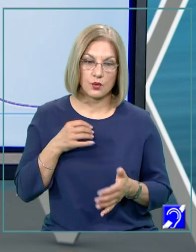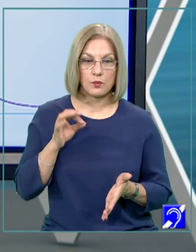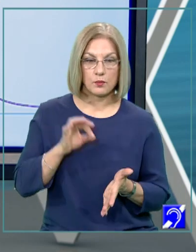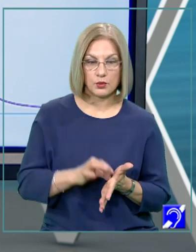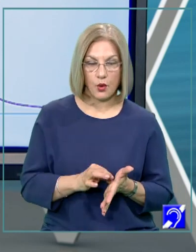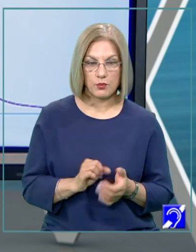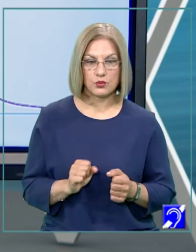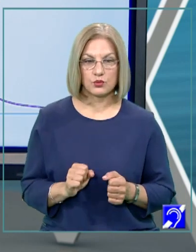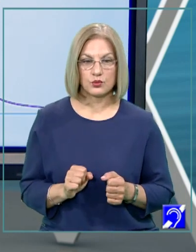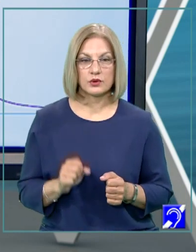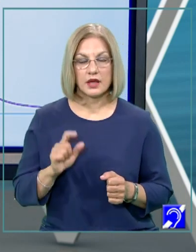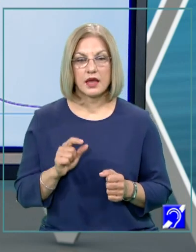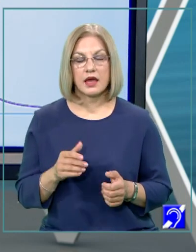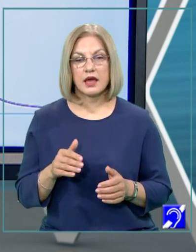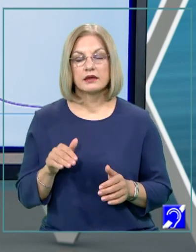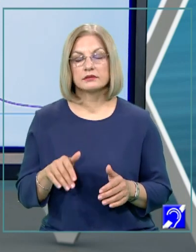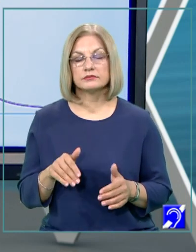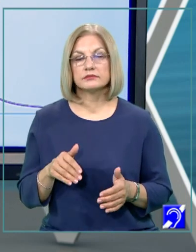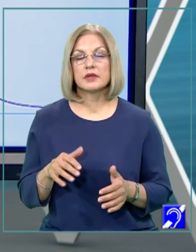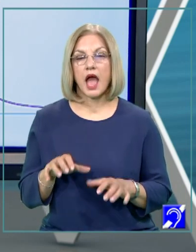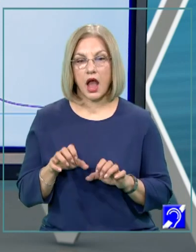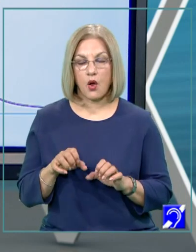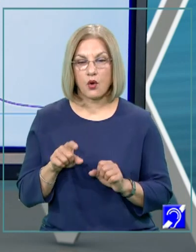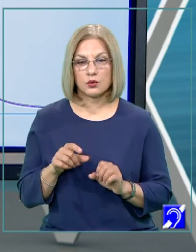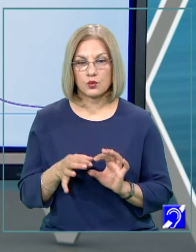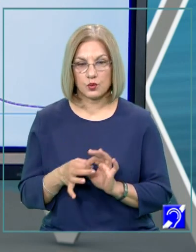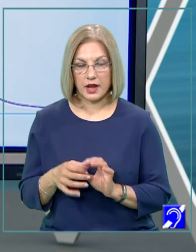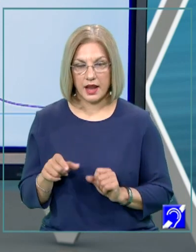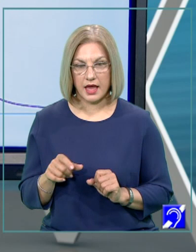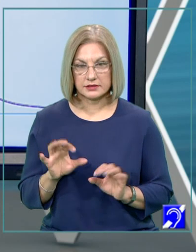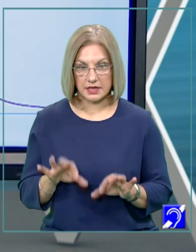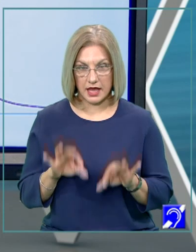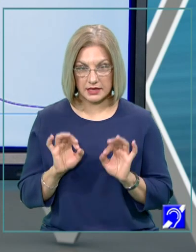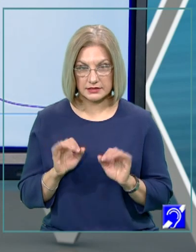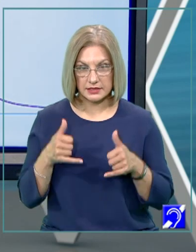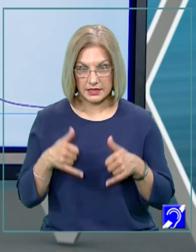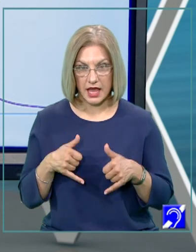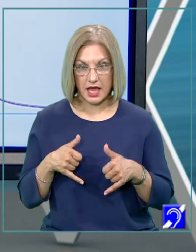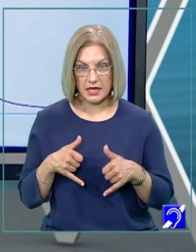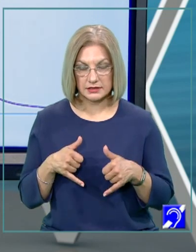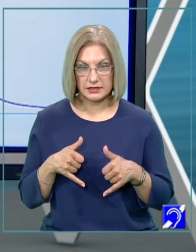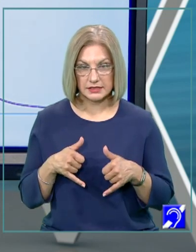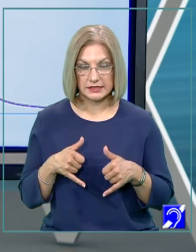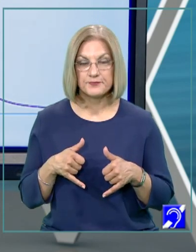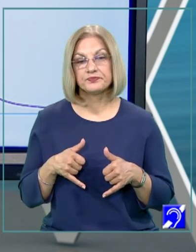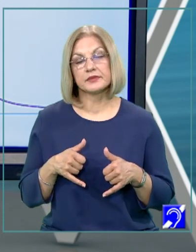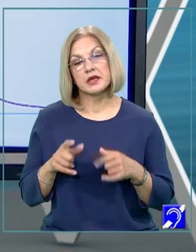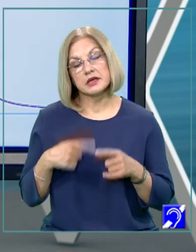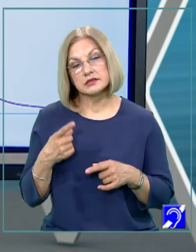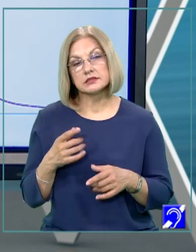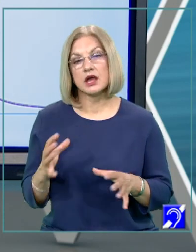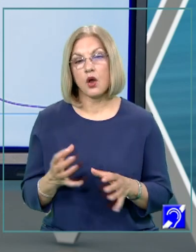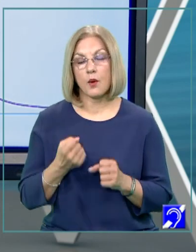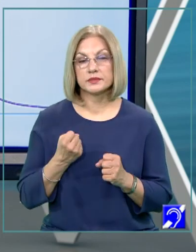însă ca în acord cu relațiile găsite în lecția de astăzi să